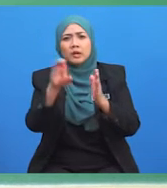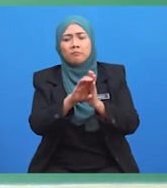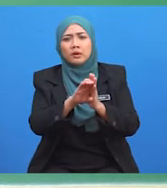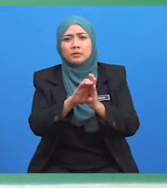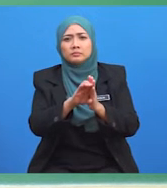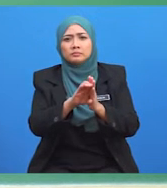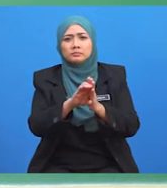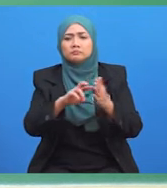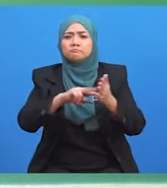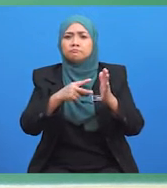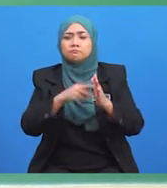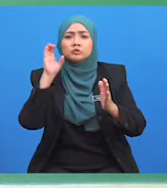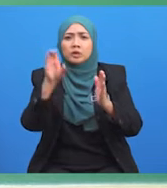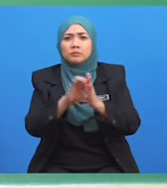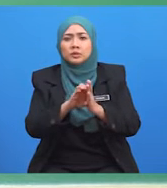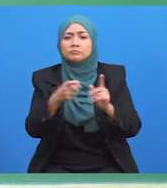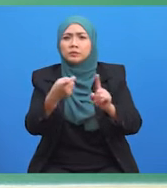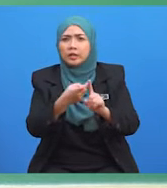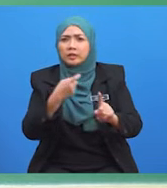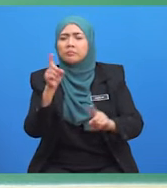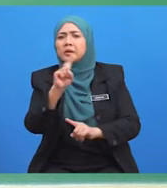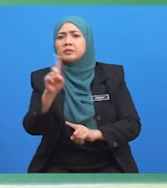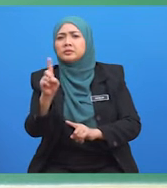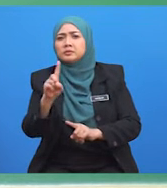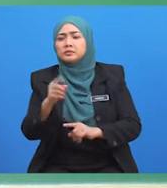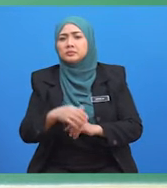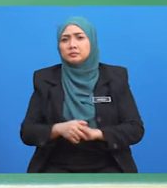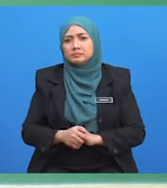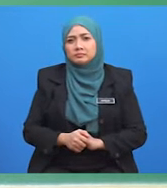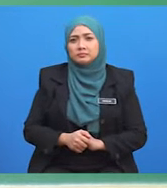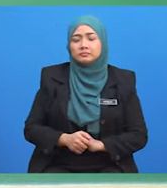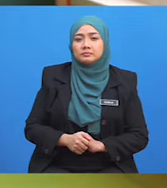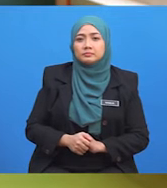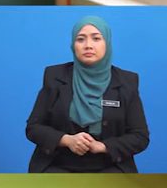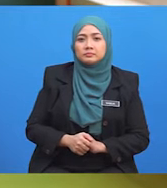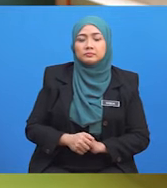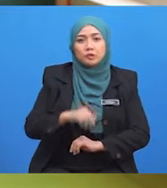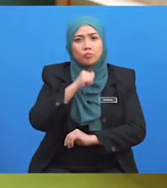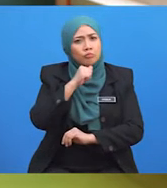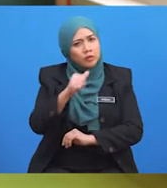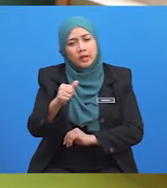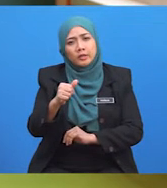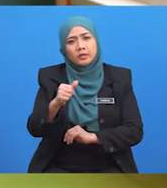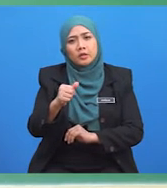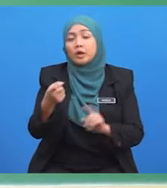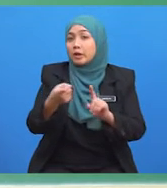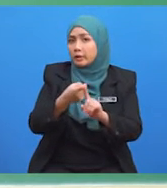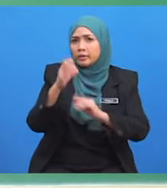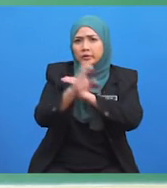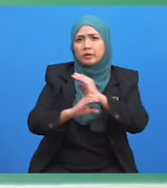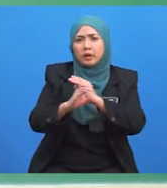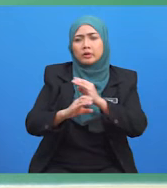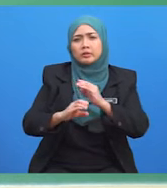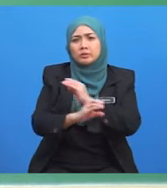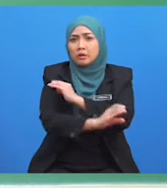mana? Negara mana? Negara luar? Bukan, murid-murid. Gambar